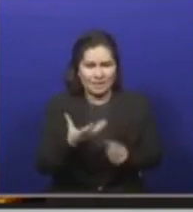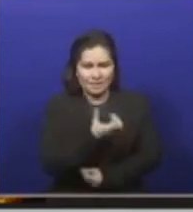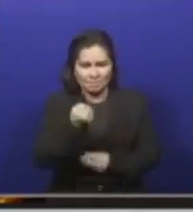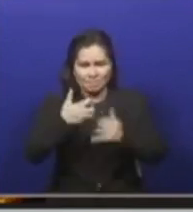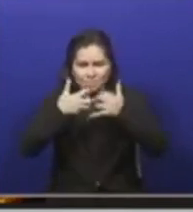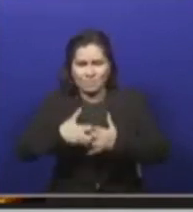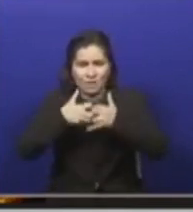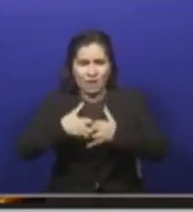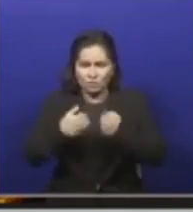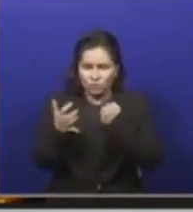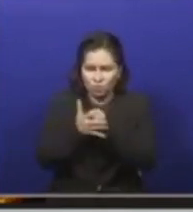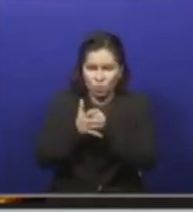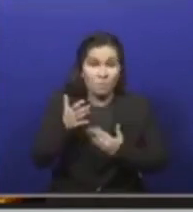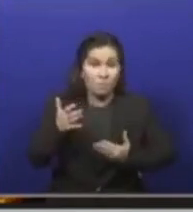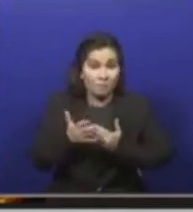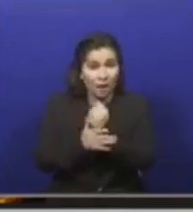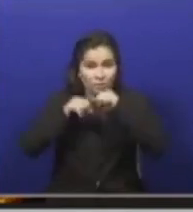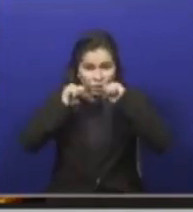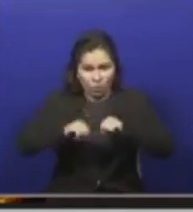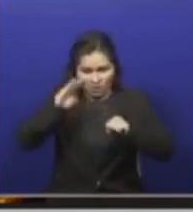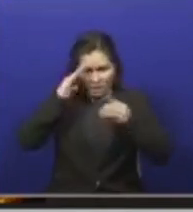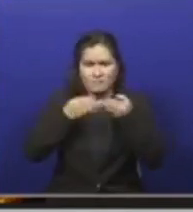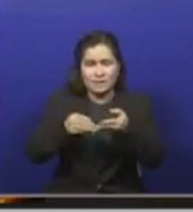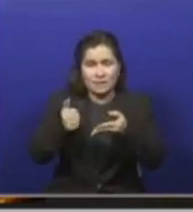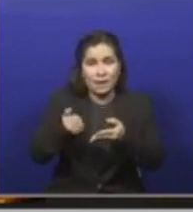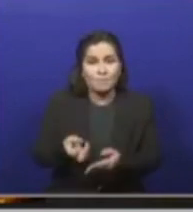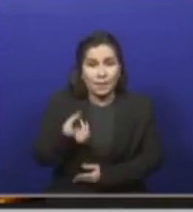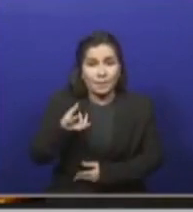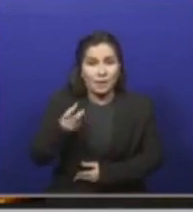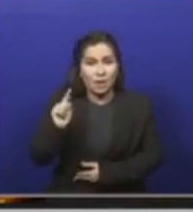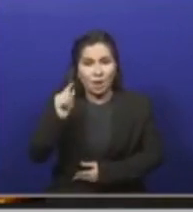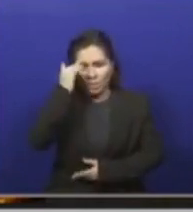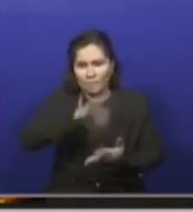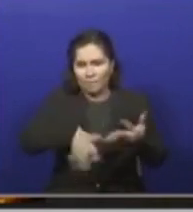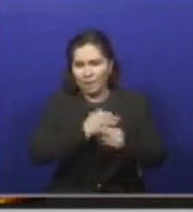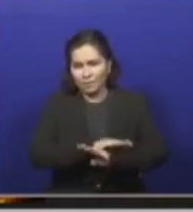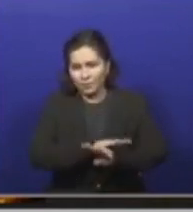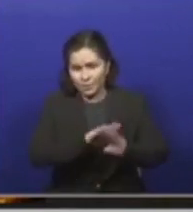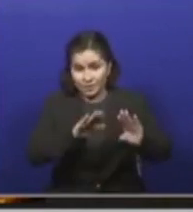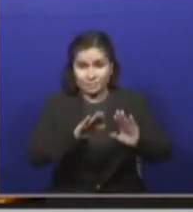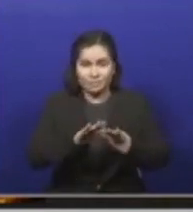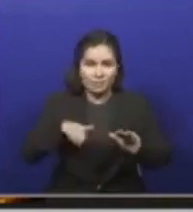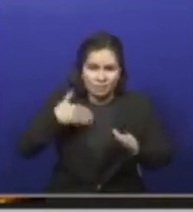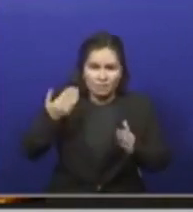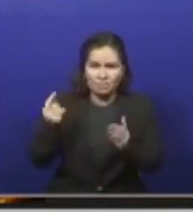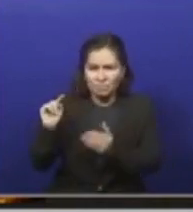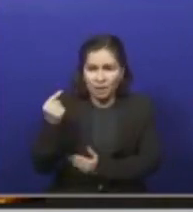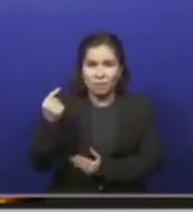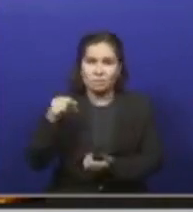กรรมเพิ่งจะตกลงกับทหารเรือได้ไม่นานเองทหารเรือเพิ่งจะยกเลิกแผนไปกลับมาอีกแล้วครับ